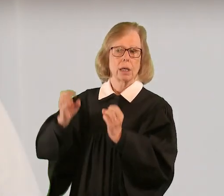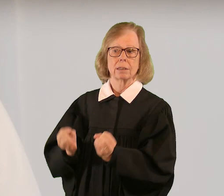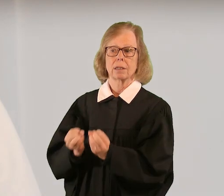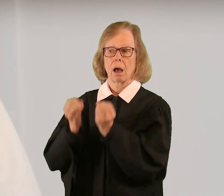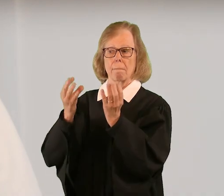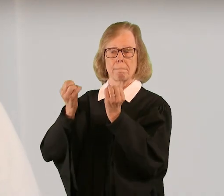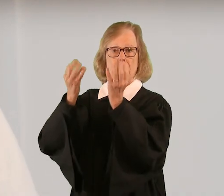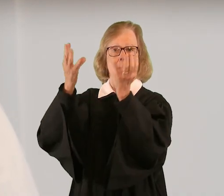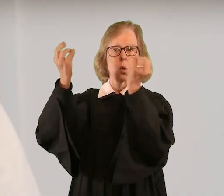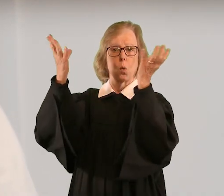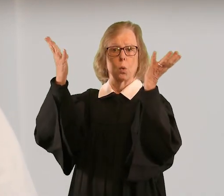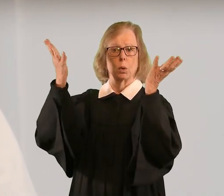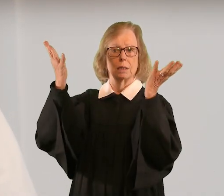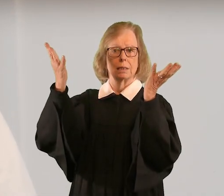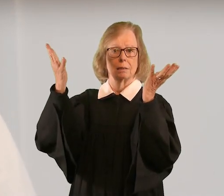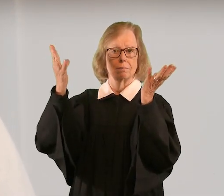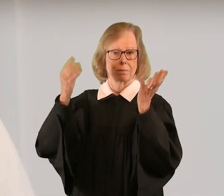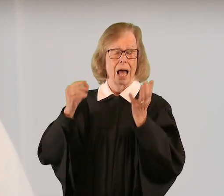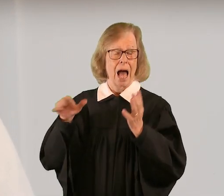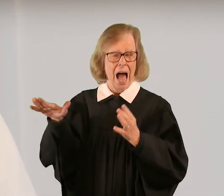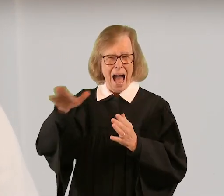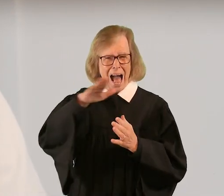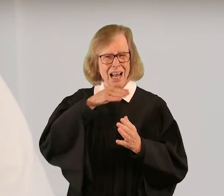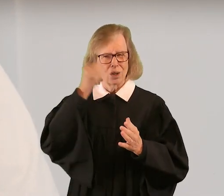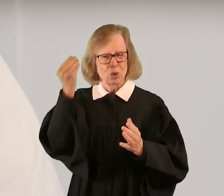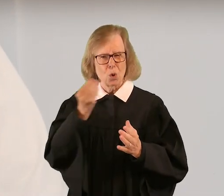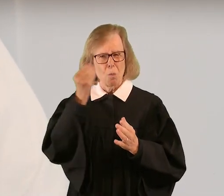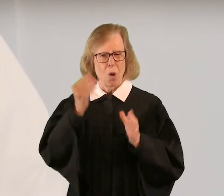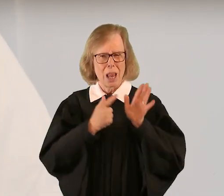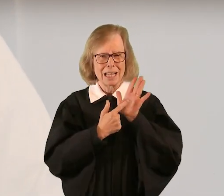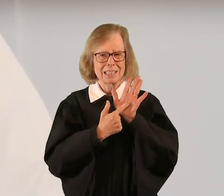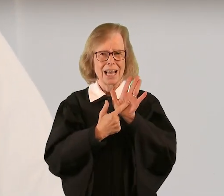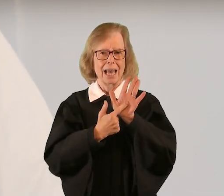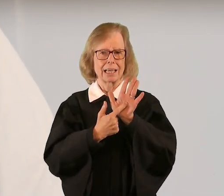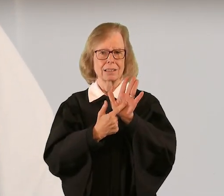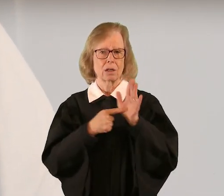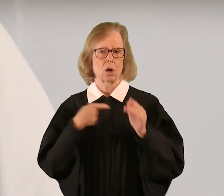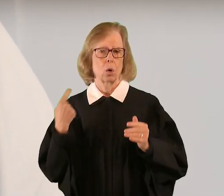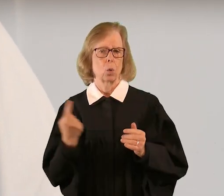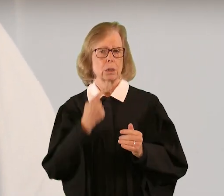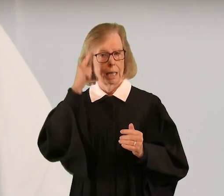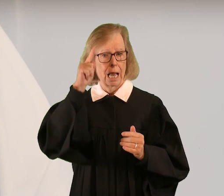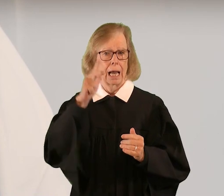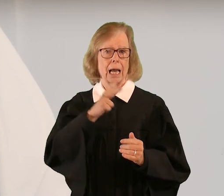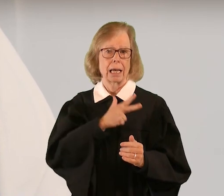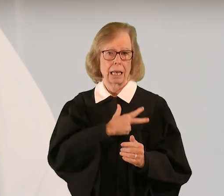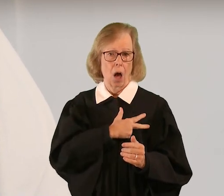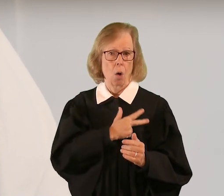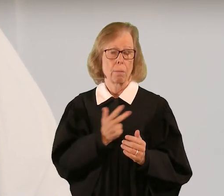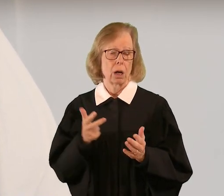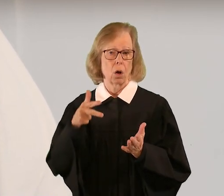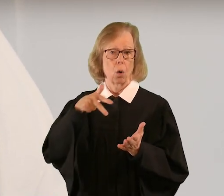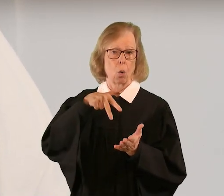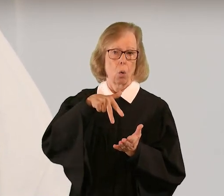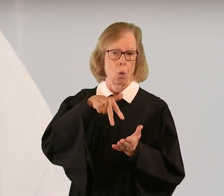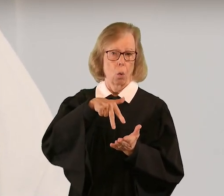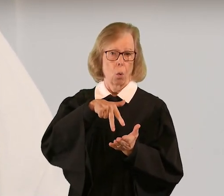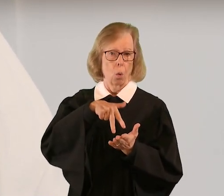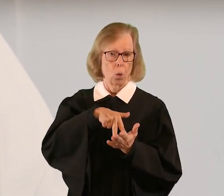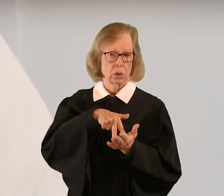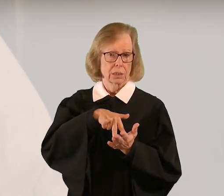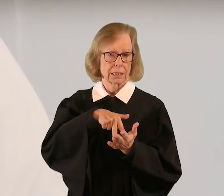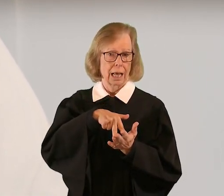Farben. Alle diese Zeichen zeigen uns, dass unser Glaube an Ostern geboren